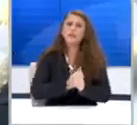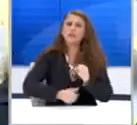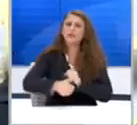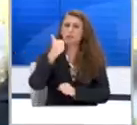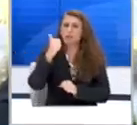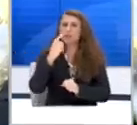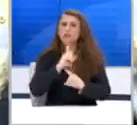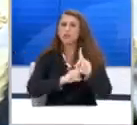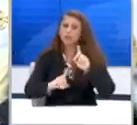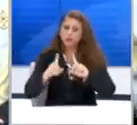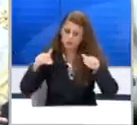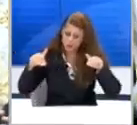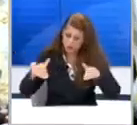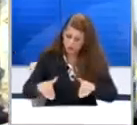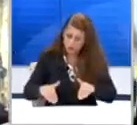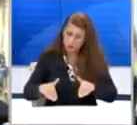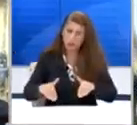νίκας της